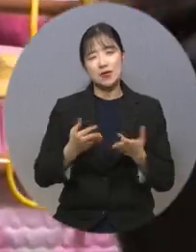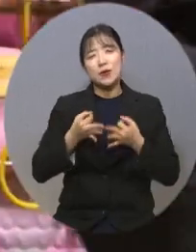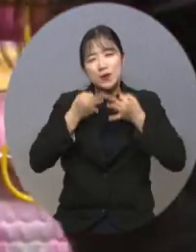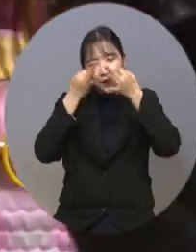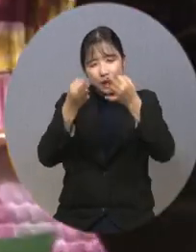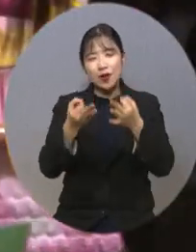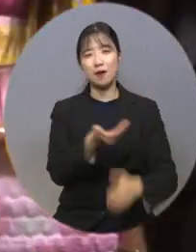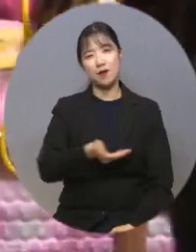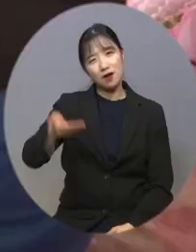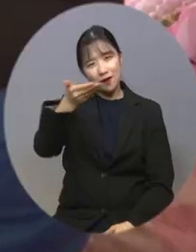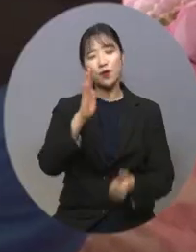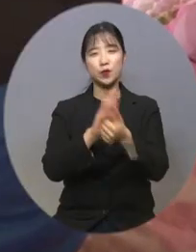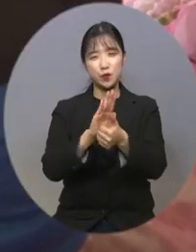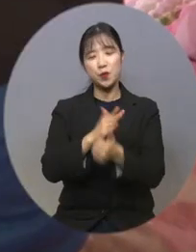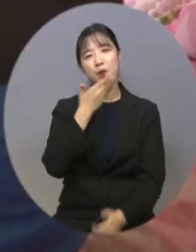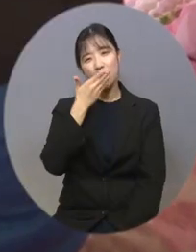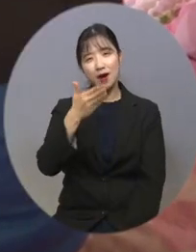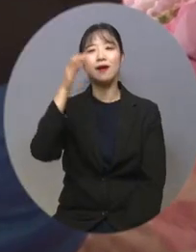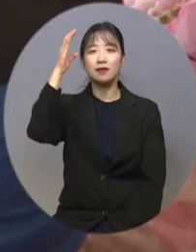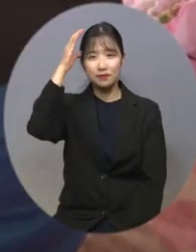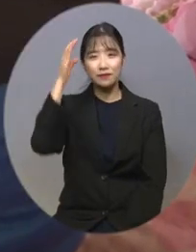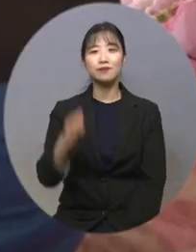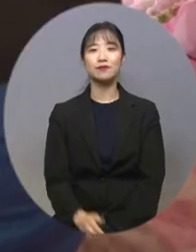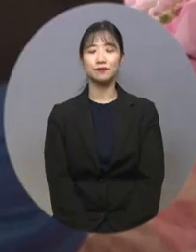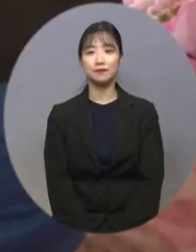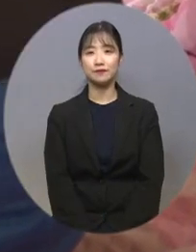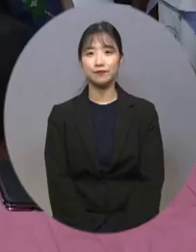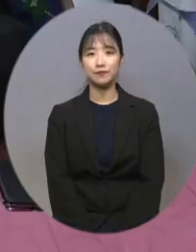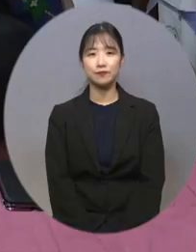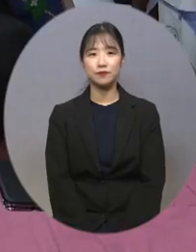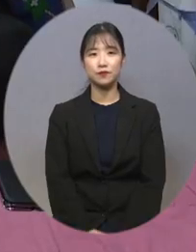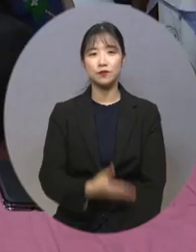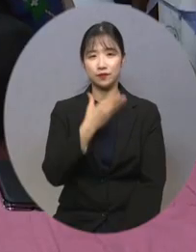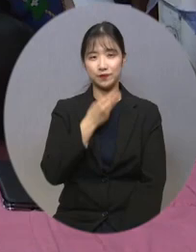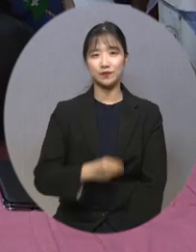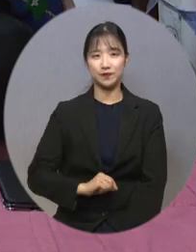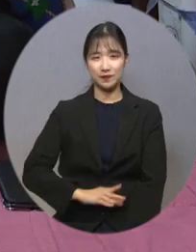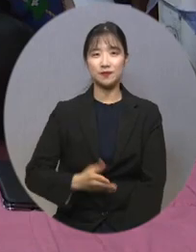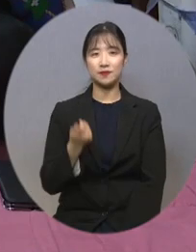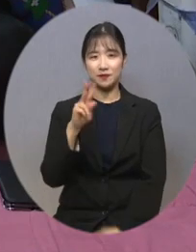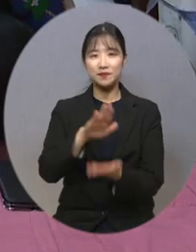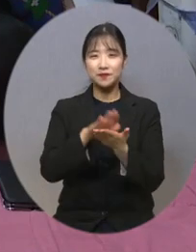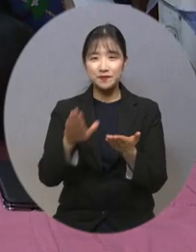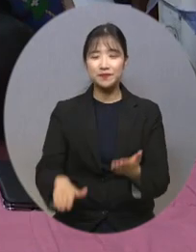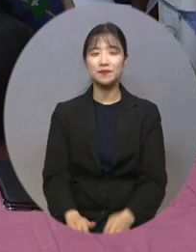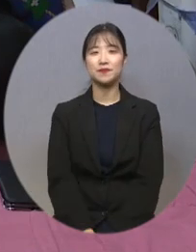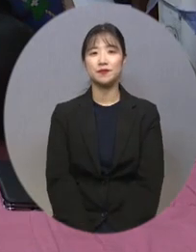도움이 될 것으로 기대를 밝혔습니다 복지 tv 뉴스 버섯 용입니다